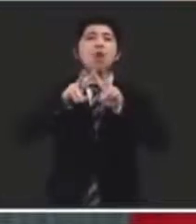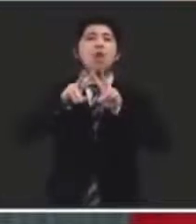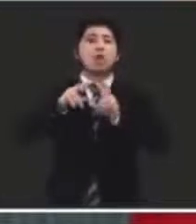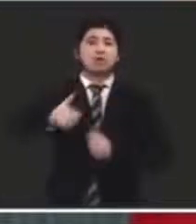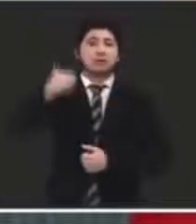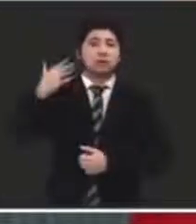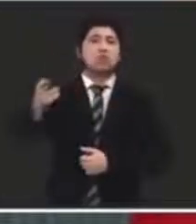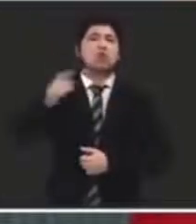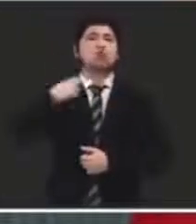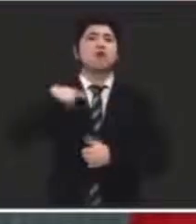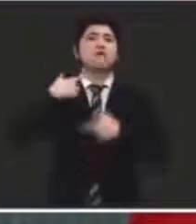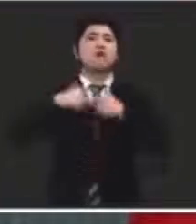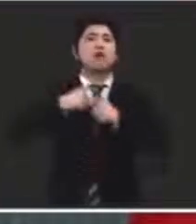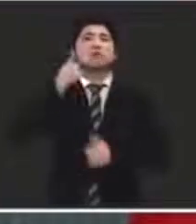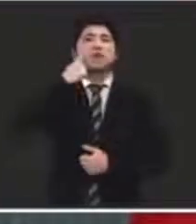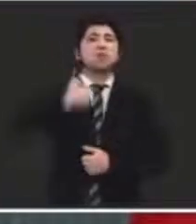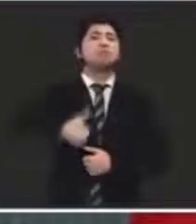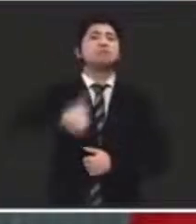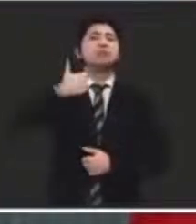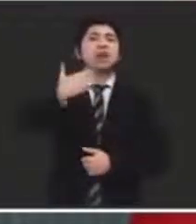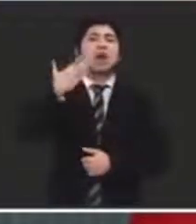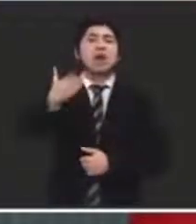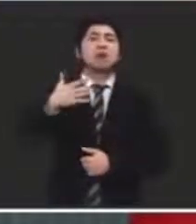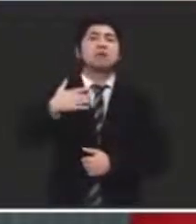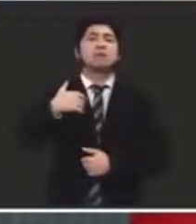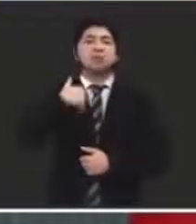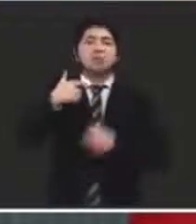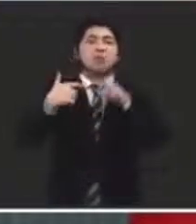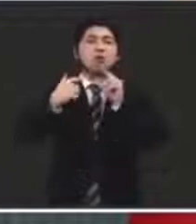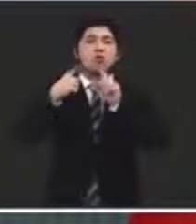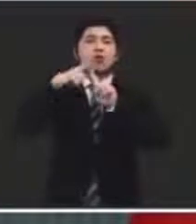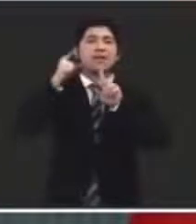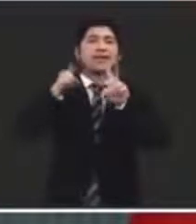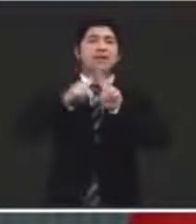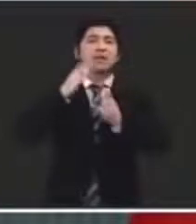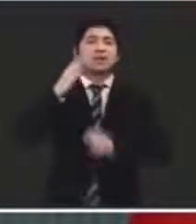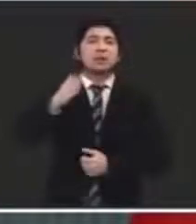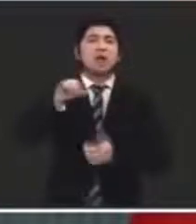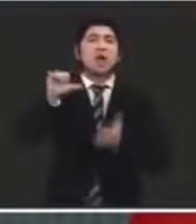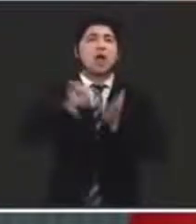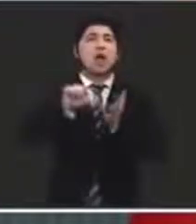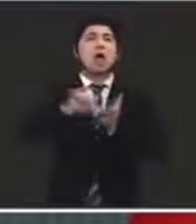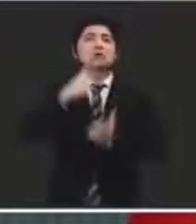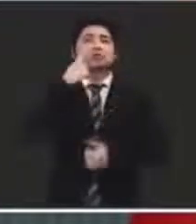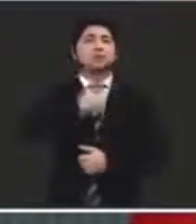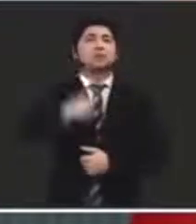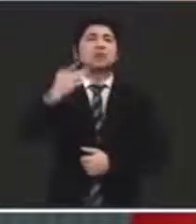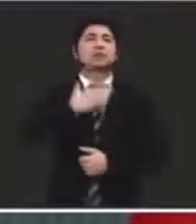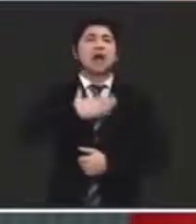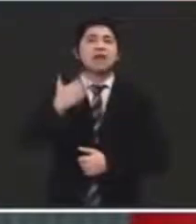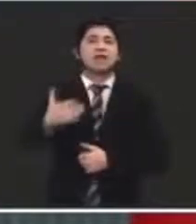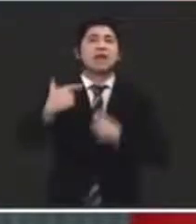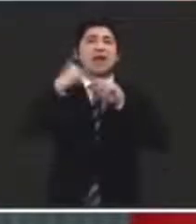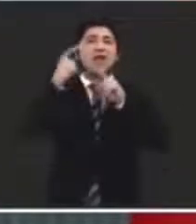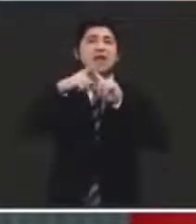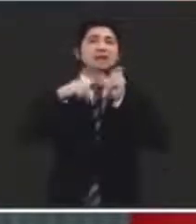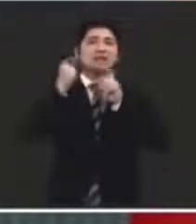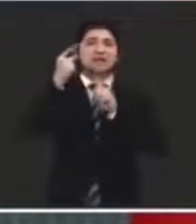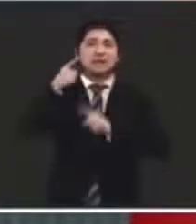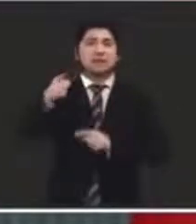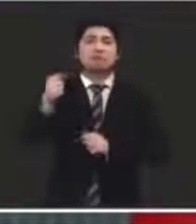Rusya Federasyonu devlet başkanı sayın Putin İran Cumhurbaşkanı Sayın reisi ile